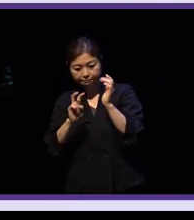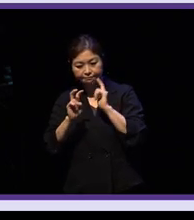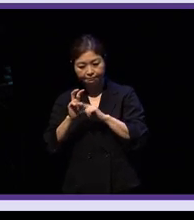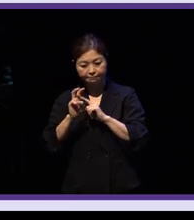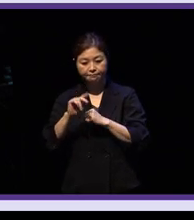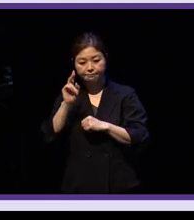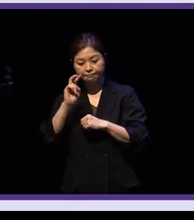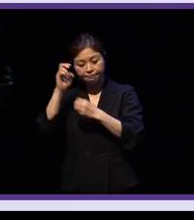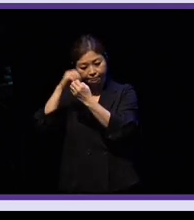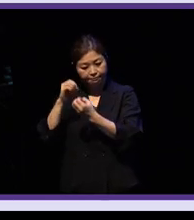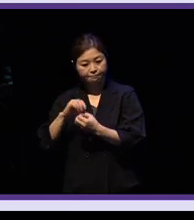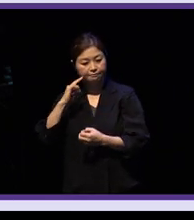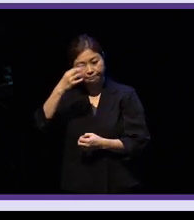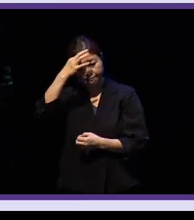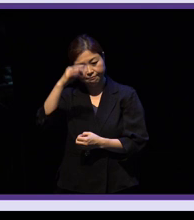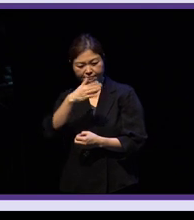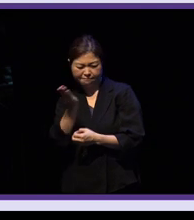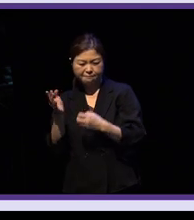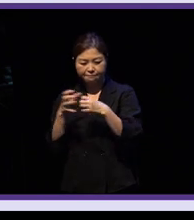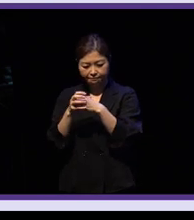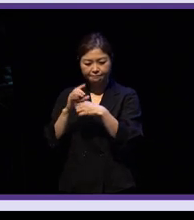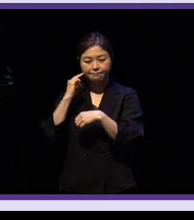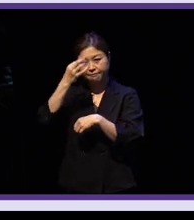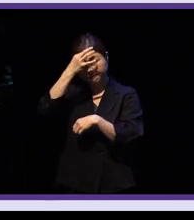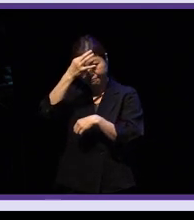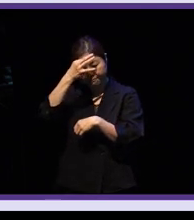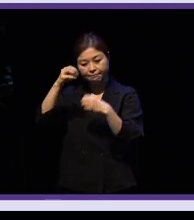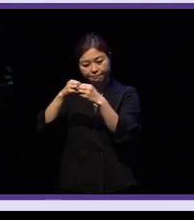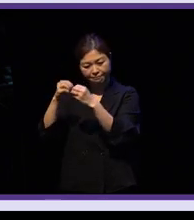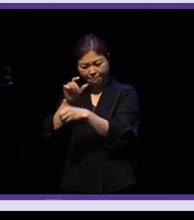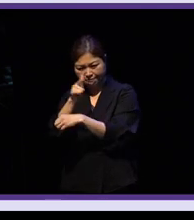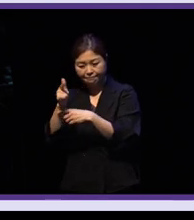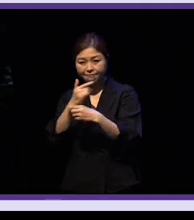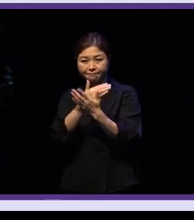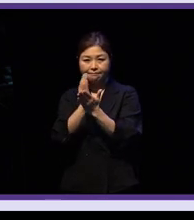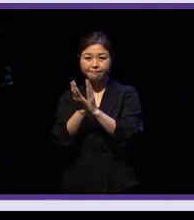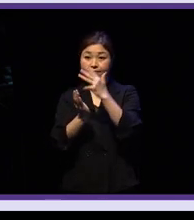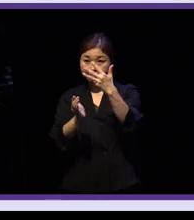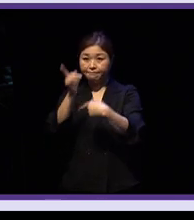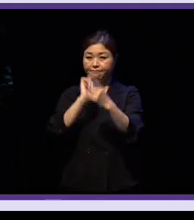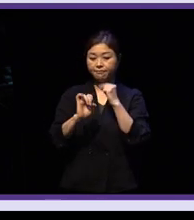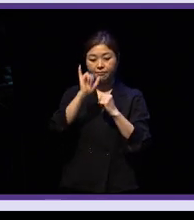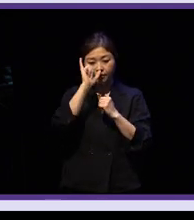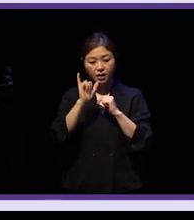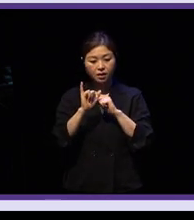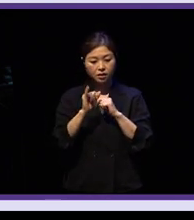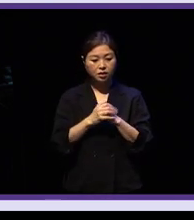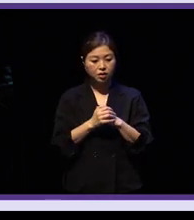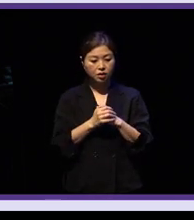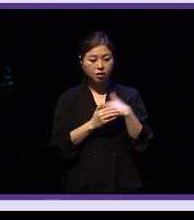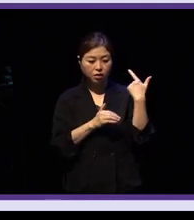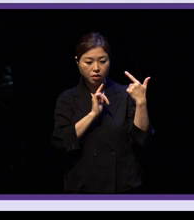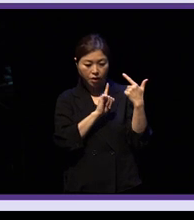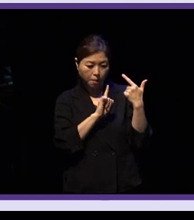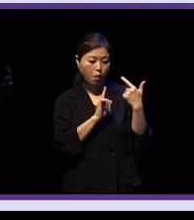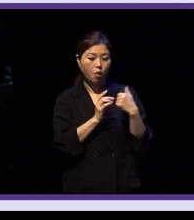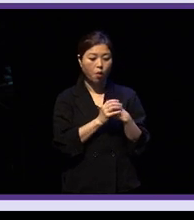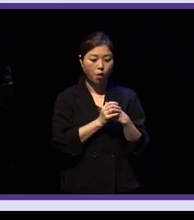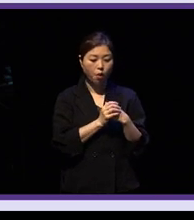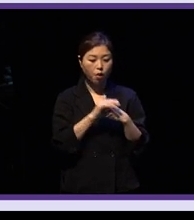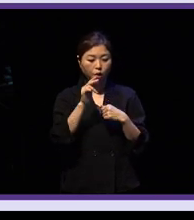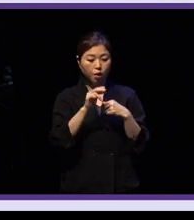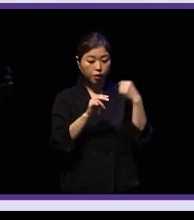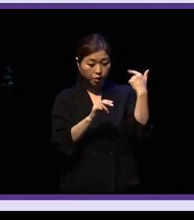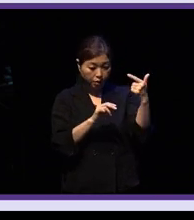문화일반 총 8개 분야 망라해서 저희가 접수를 받을 거고요 기존 6개 대유형 지금 확장된 24개